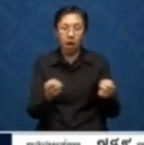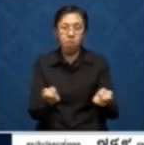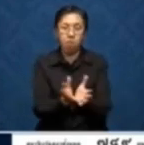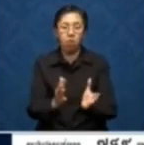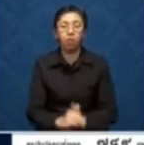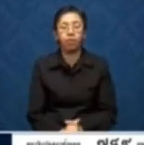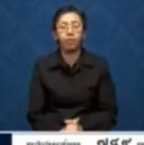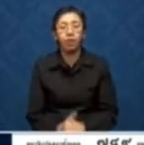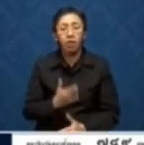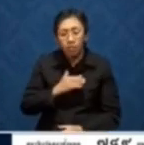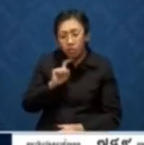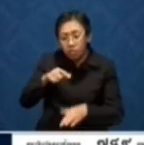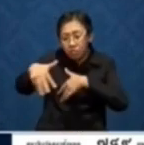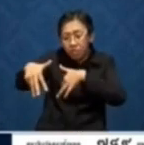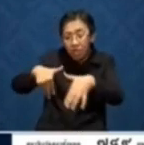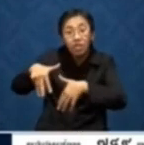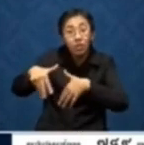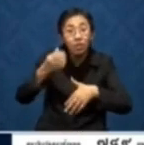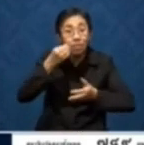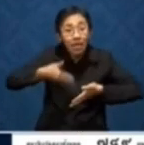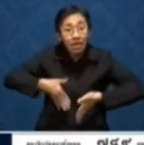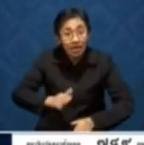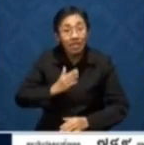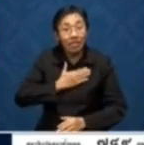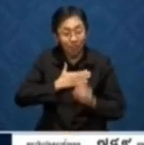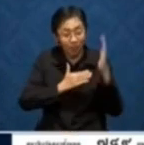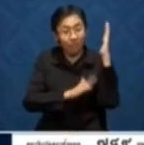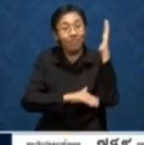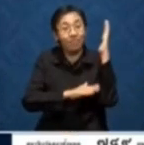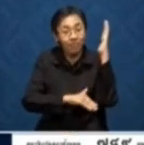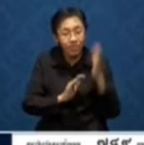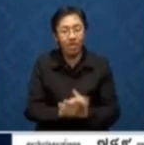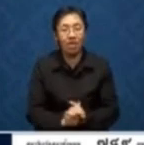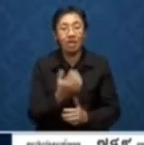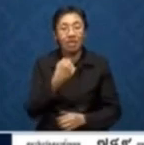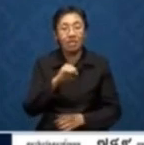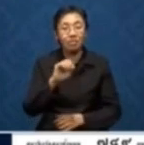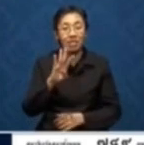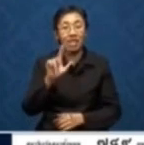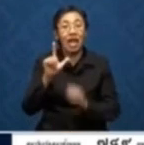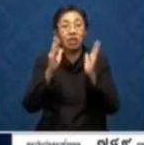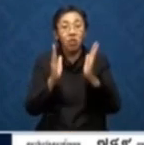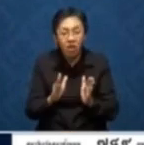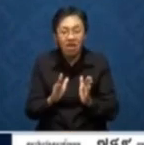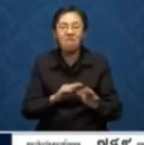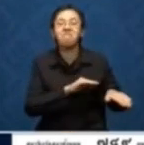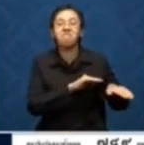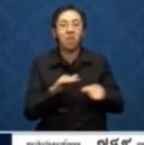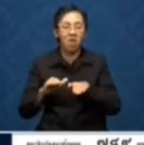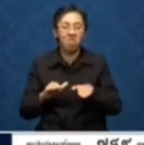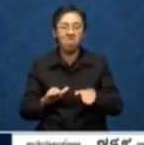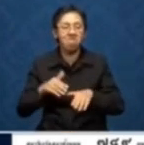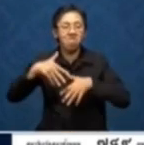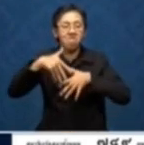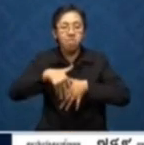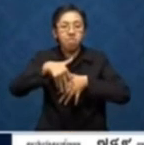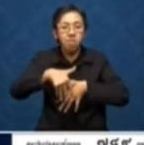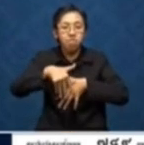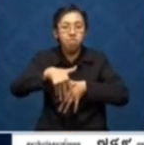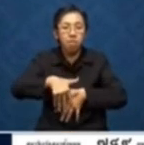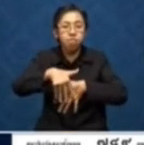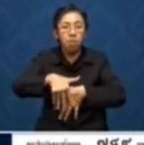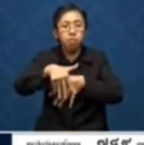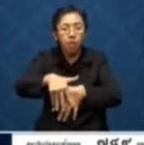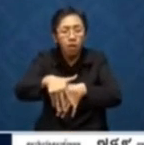ผมไปฟังเสียงจากพี่น้องประชาชนบ้านผมนะครับคุณบอกว่า14ล้านเสียงพร้อมจะลงถนนอีก20